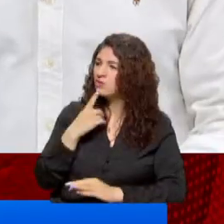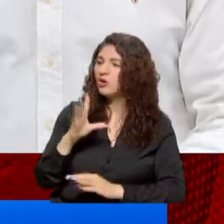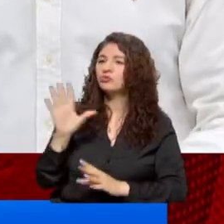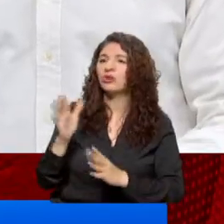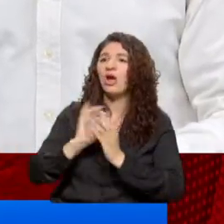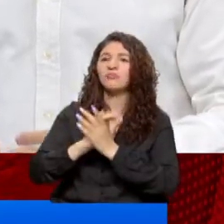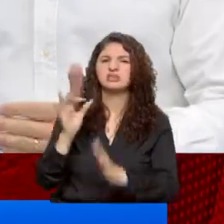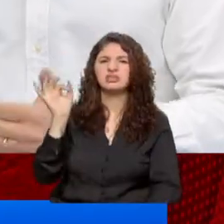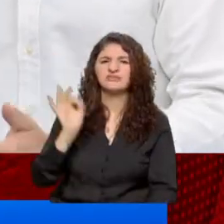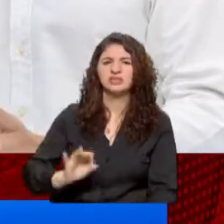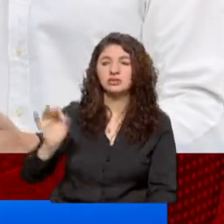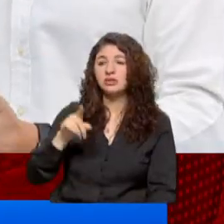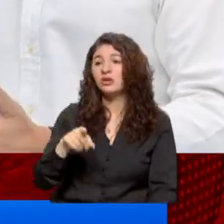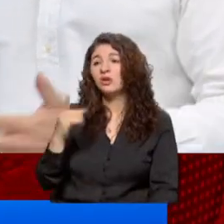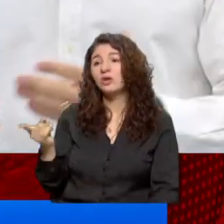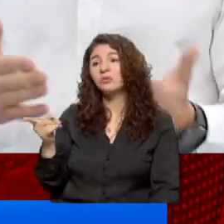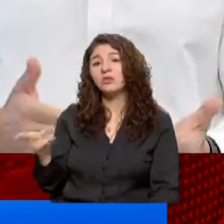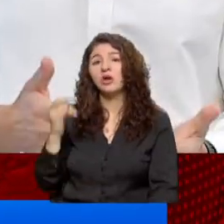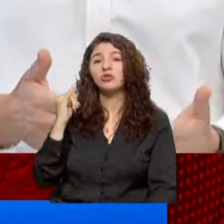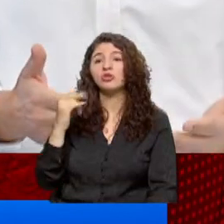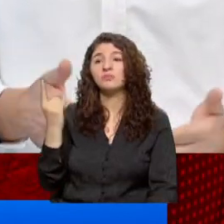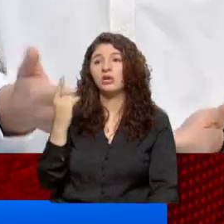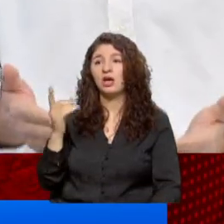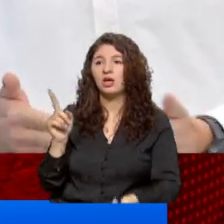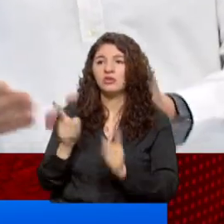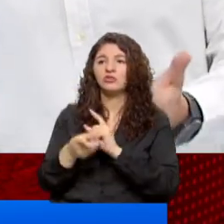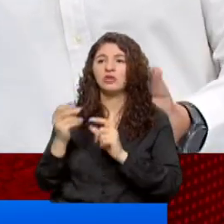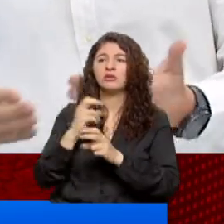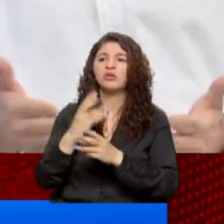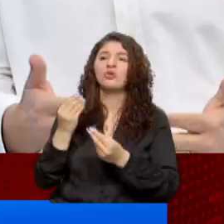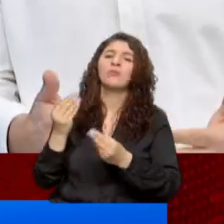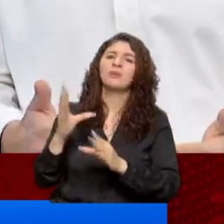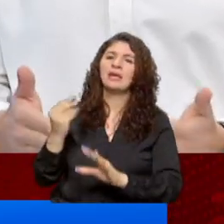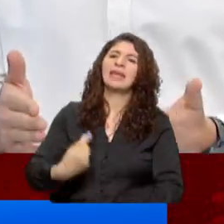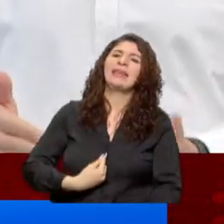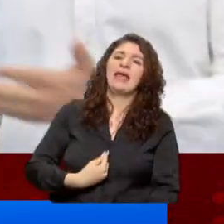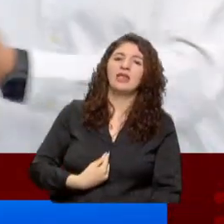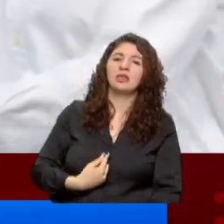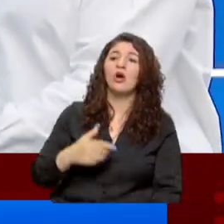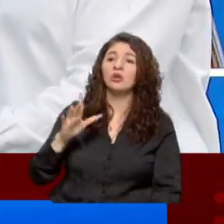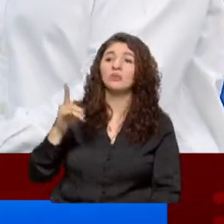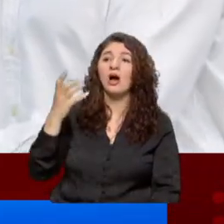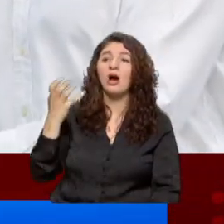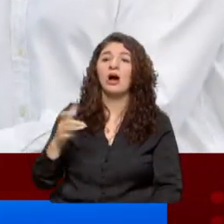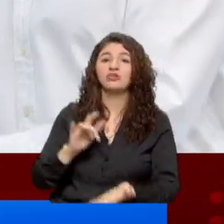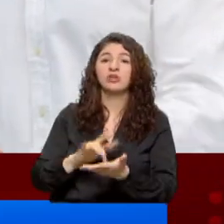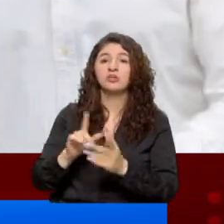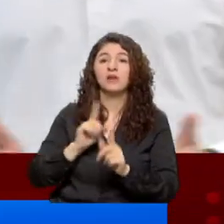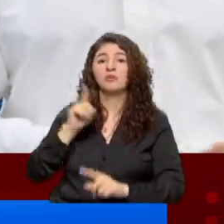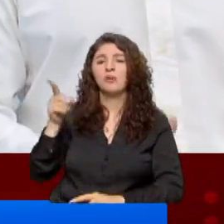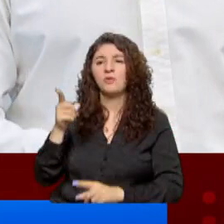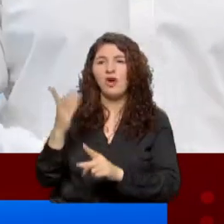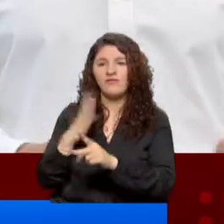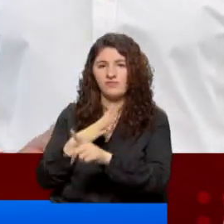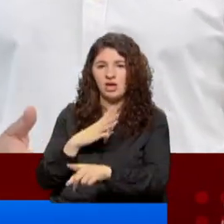takdir Görmüyor Öbür taraftan da kötü bir şey ters gider servis kaldı olmadı ama iyi niyetli Ozaman ağır cezada yargılanabilir